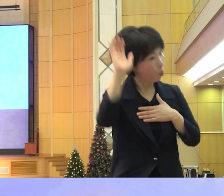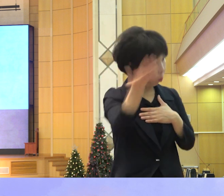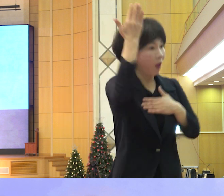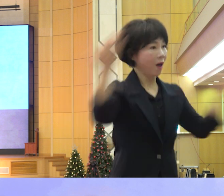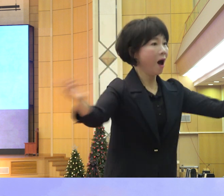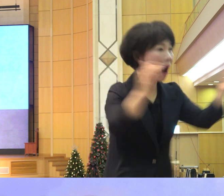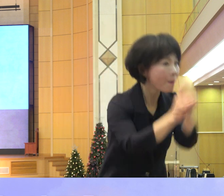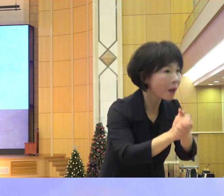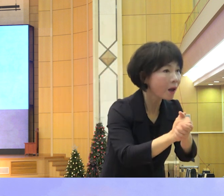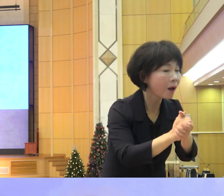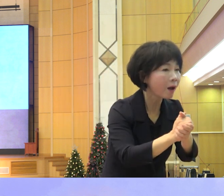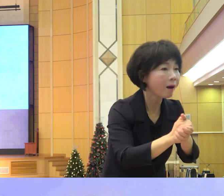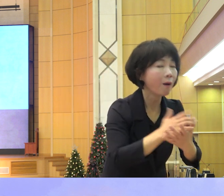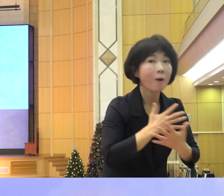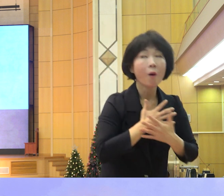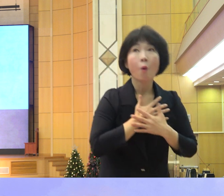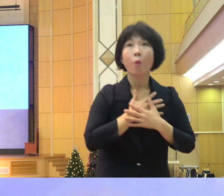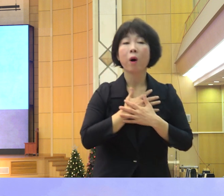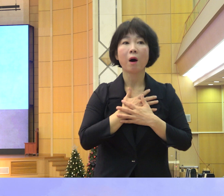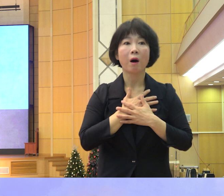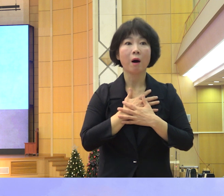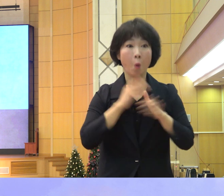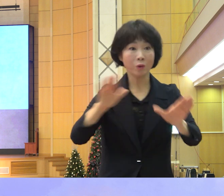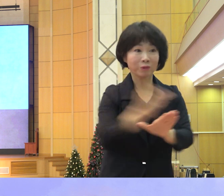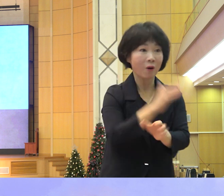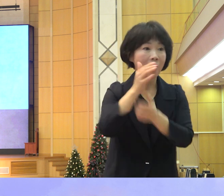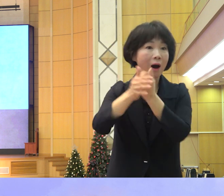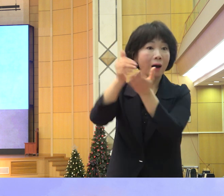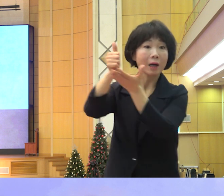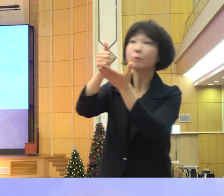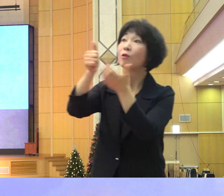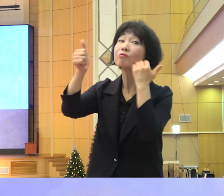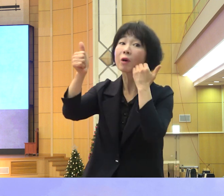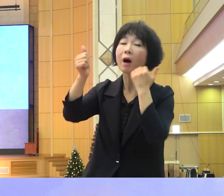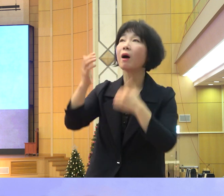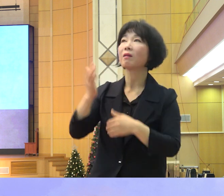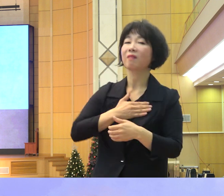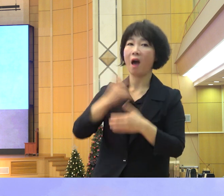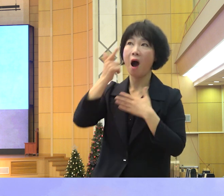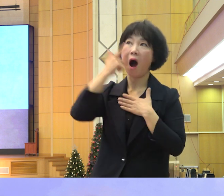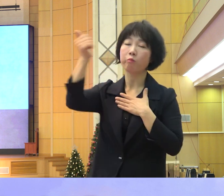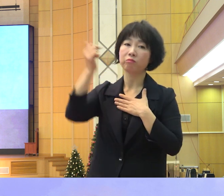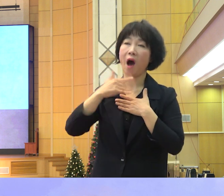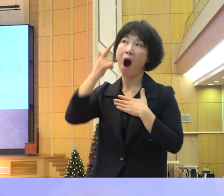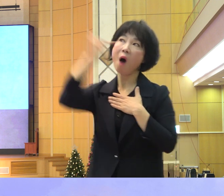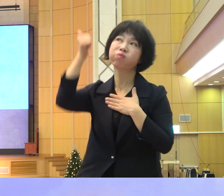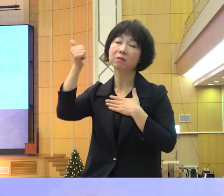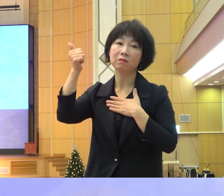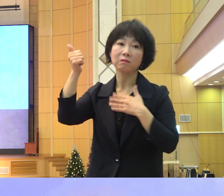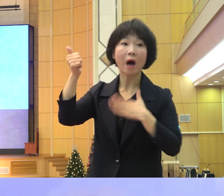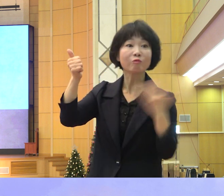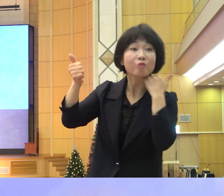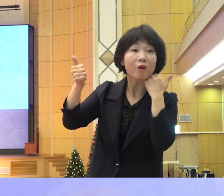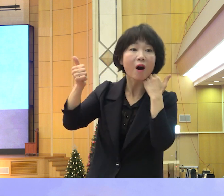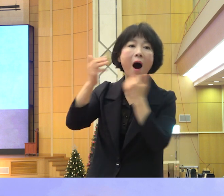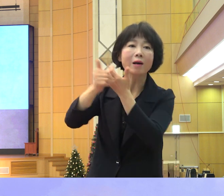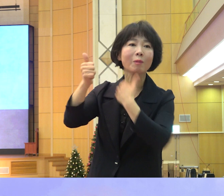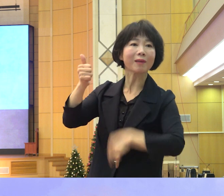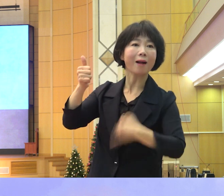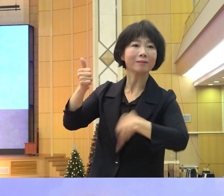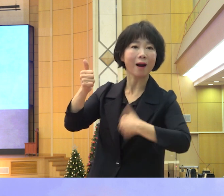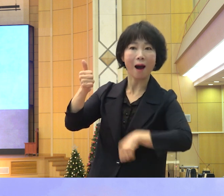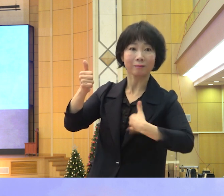된다. 그래서 하나님을 아버지라 그러는 거예요. 그래서 진리의 말씀으로 거듭나서 이제